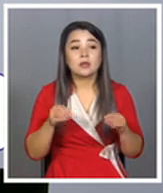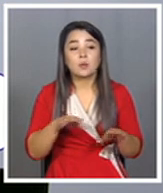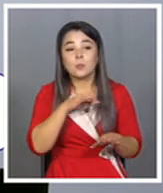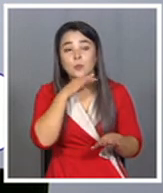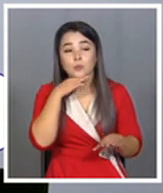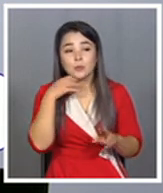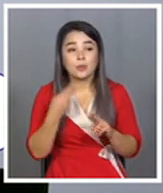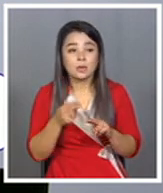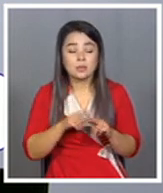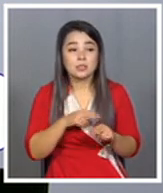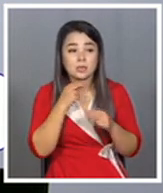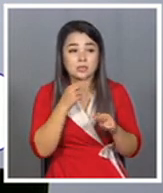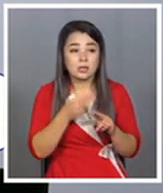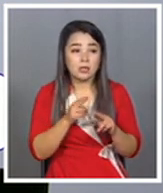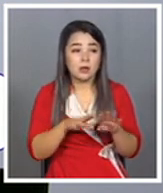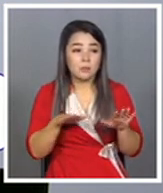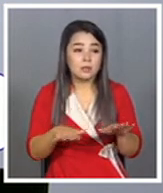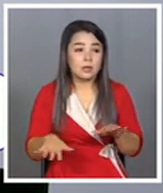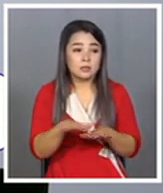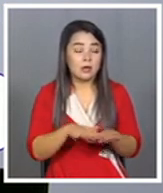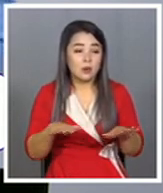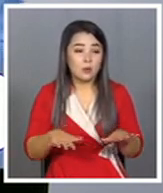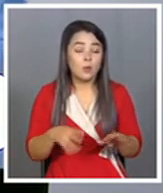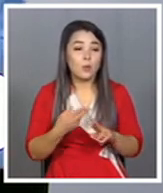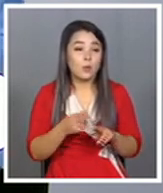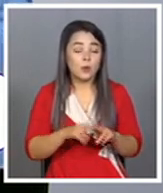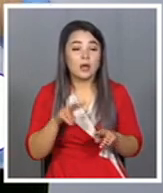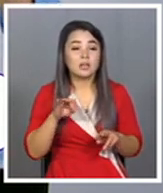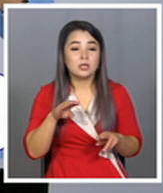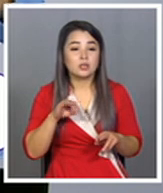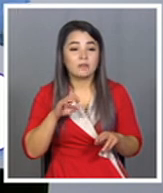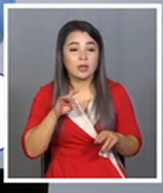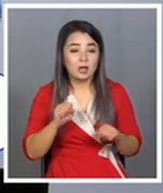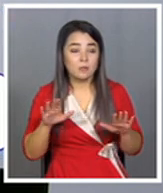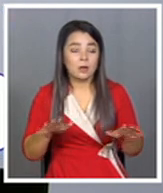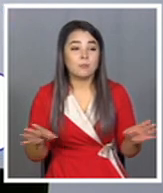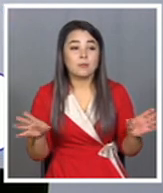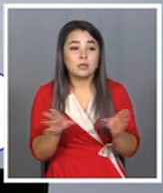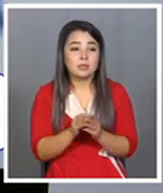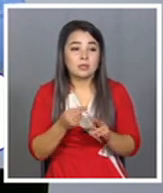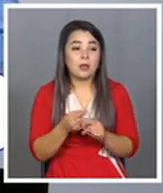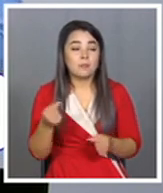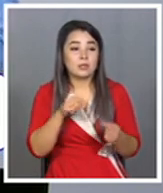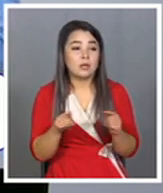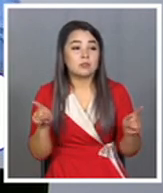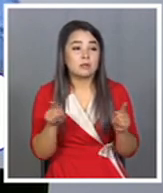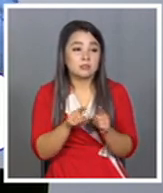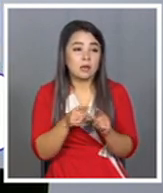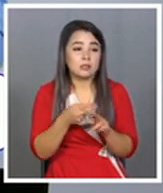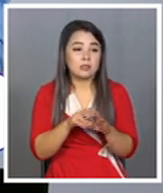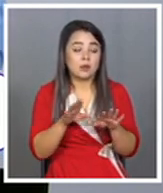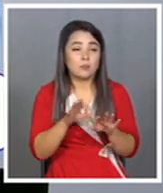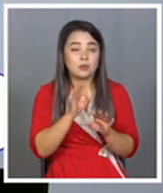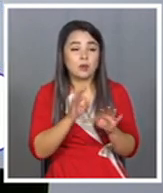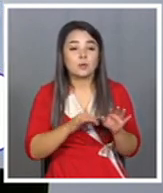Балар, сейсмикалық аймақтар ол литосфералық тақталардың бір-біріне соқтығысатын жерінде